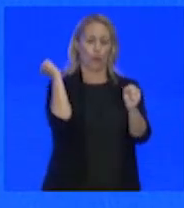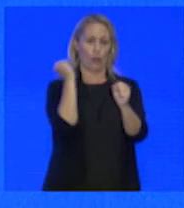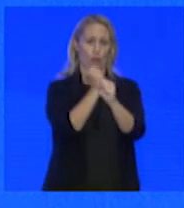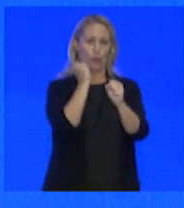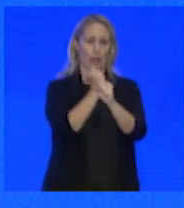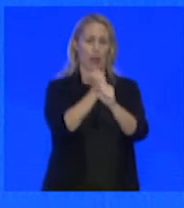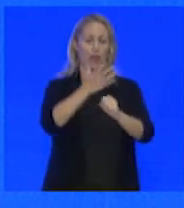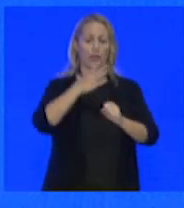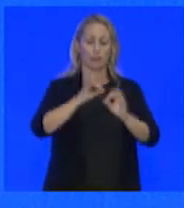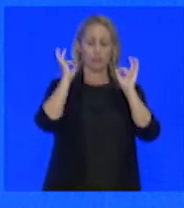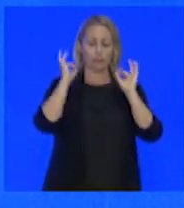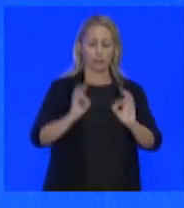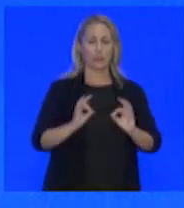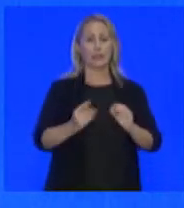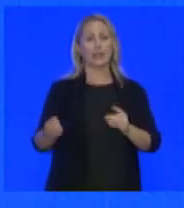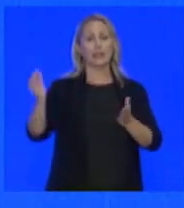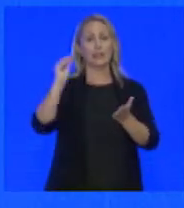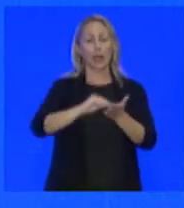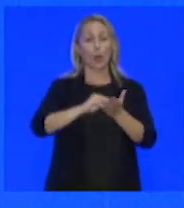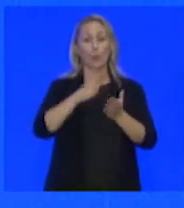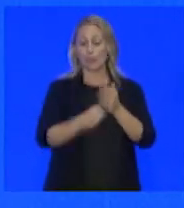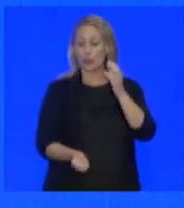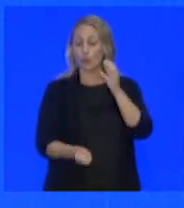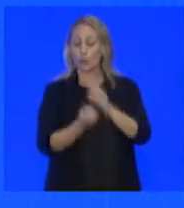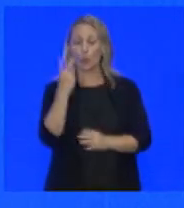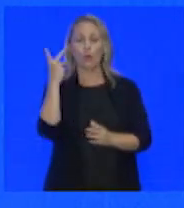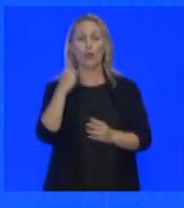βέβαια η δημιουργία πολλών νέων θέσεων εργασίας.